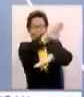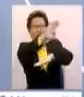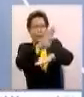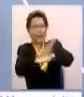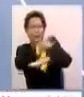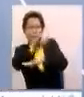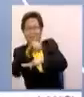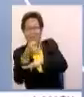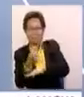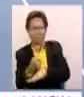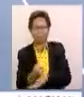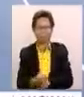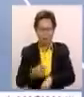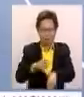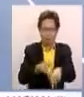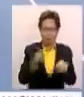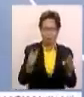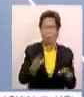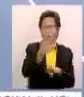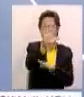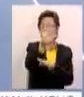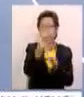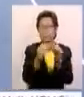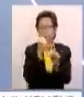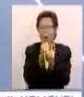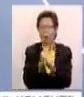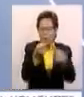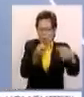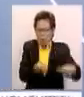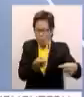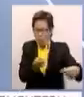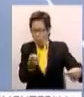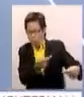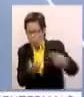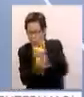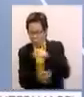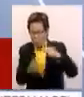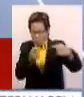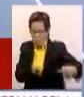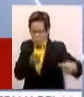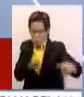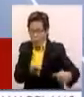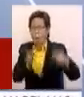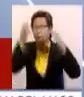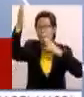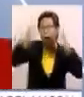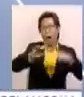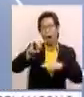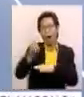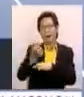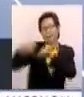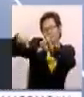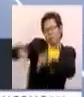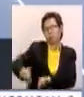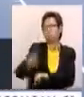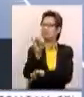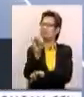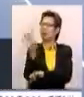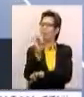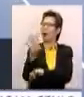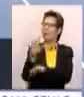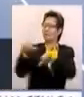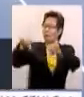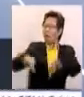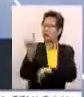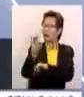Jalil. Dalam tempoh 59 tahun pertemuan antara kedua-dua negara, Malaysia hanya tewas sekali,